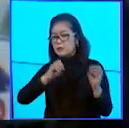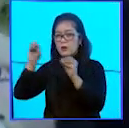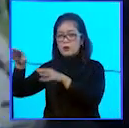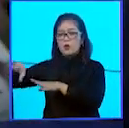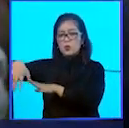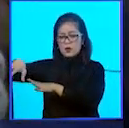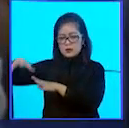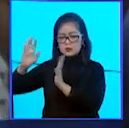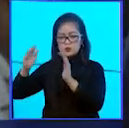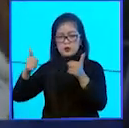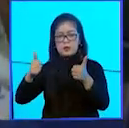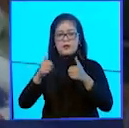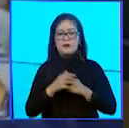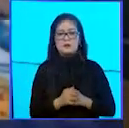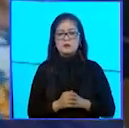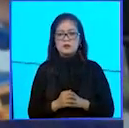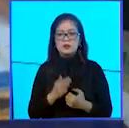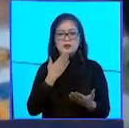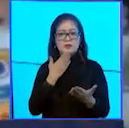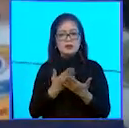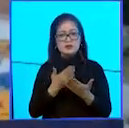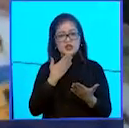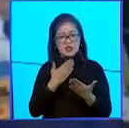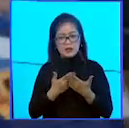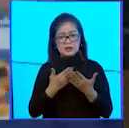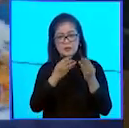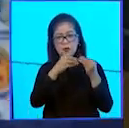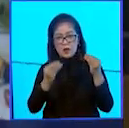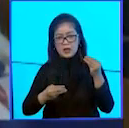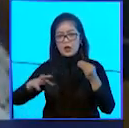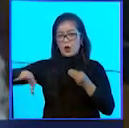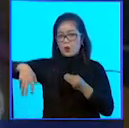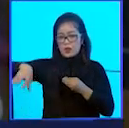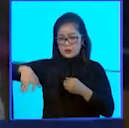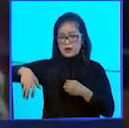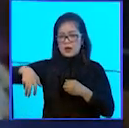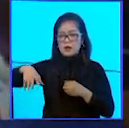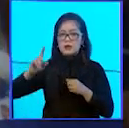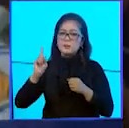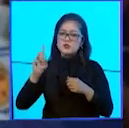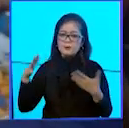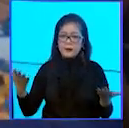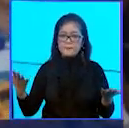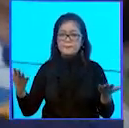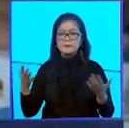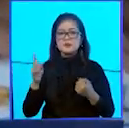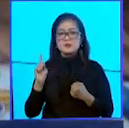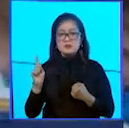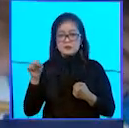banyak, dan saya sebagai wakil dari keluarga sangat bersyukur karena bisa